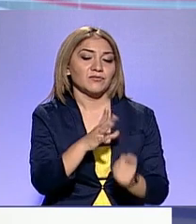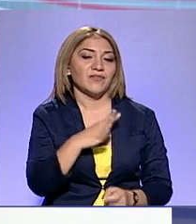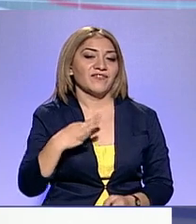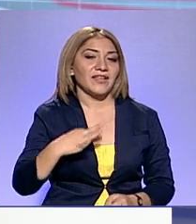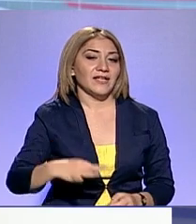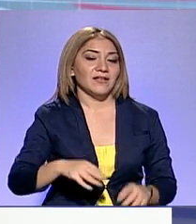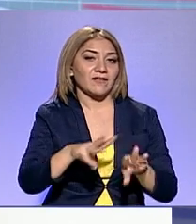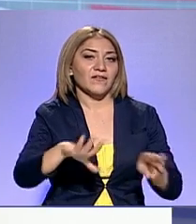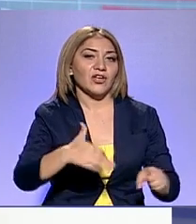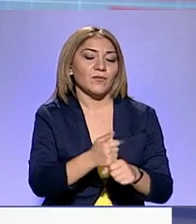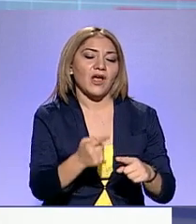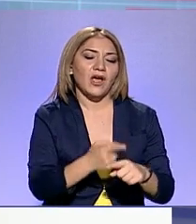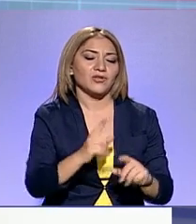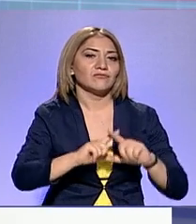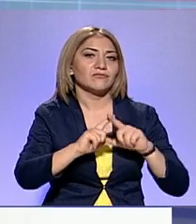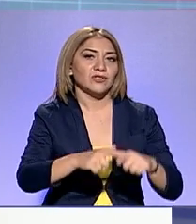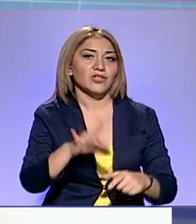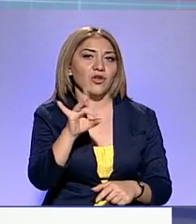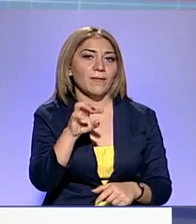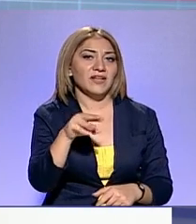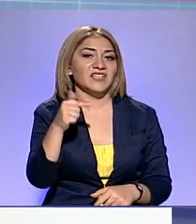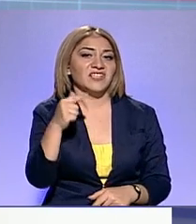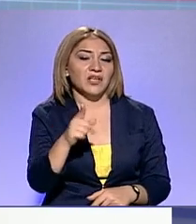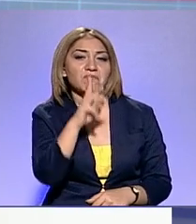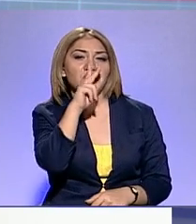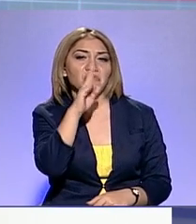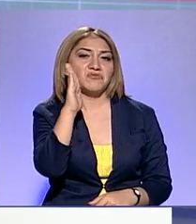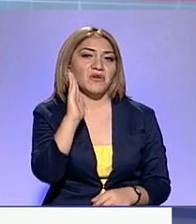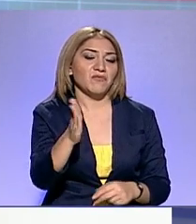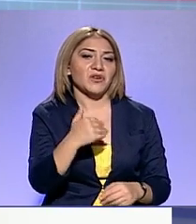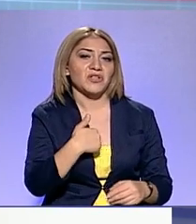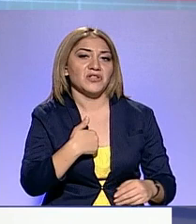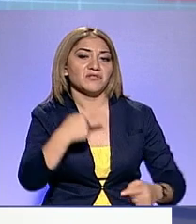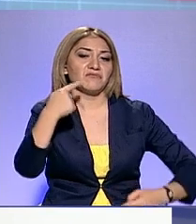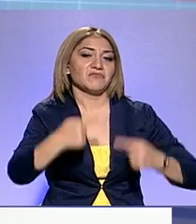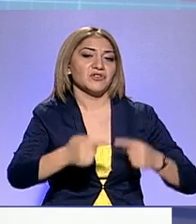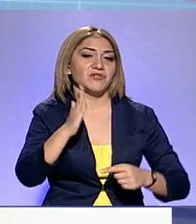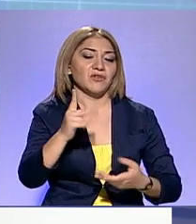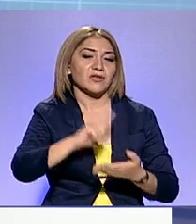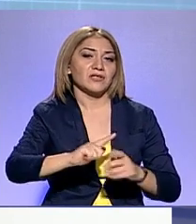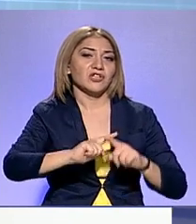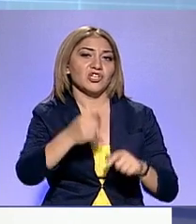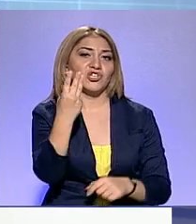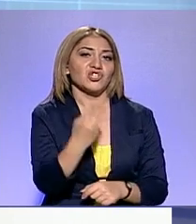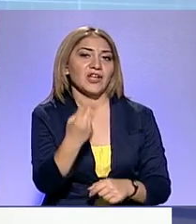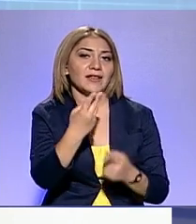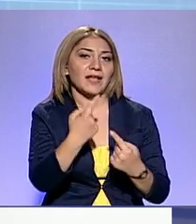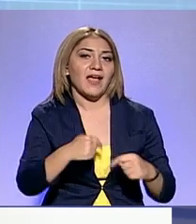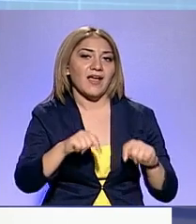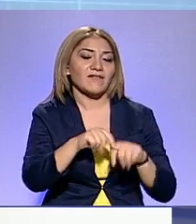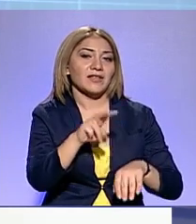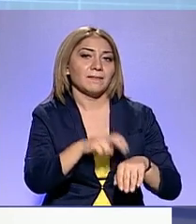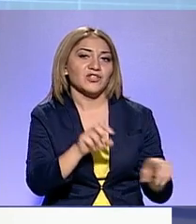անգամ արձագանքել է Ռոբերտ Քոչարյանի կփոշմանի, որ իր հետ գլուխ է դրել դիտարկմանը։ Հարցերն ուղղել են Շենգավիթ բժշկական կենտրոնում շրջայցից